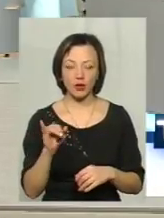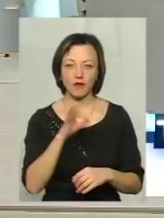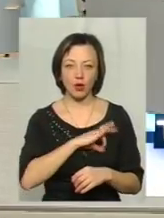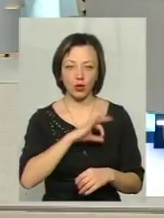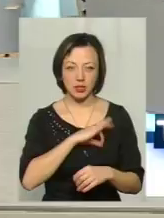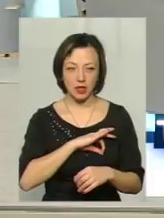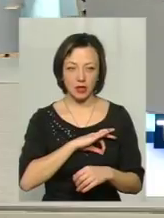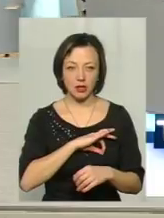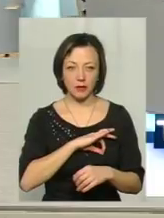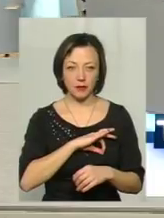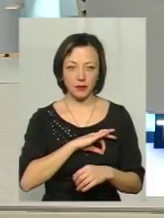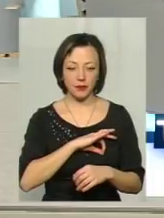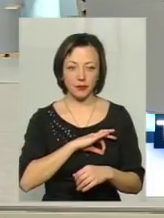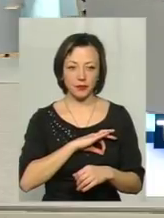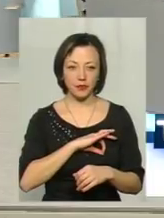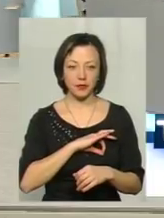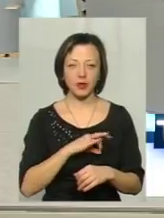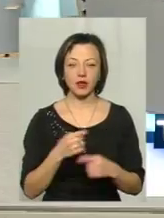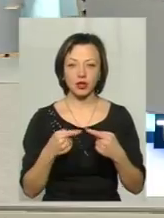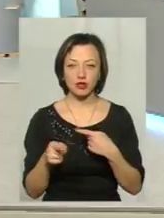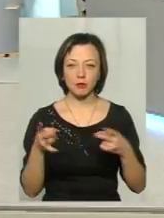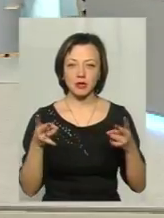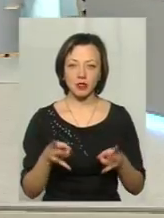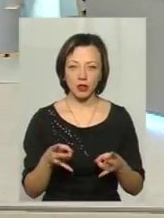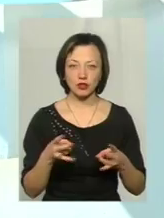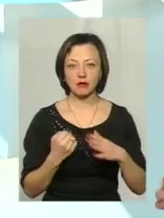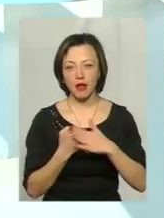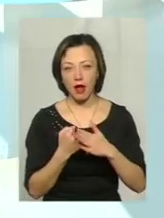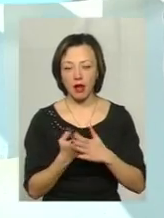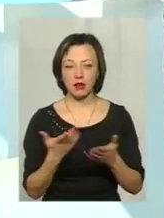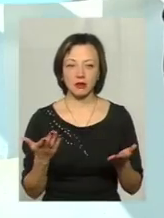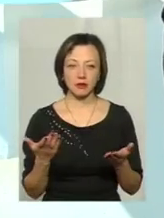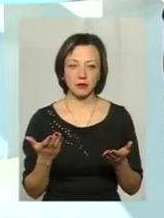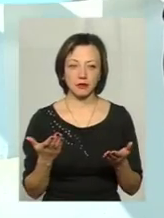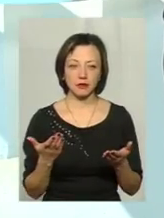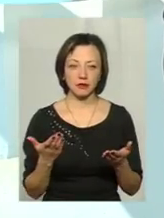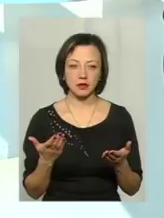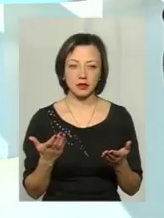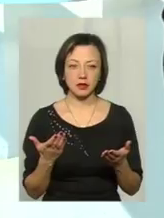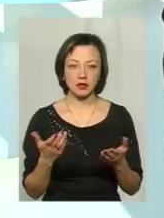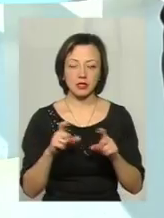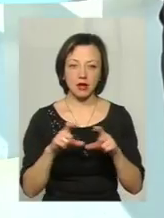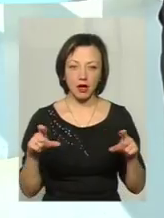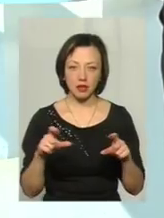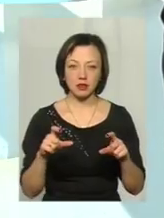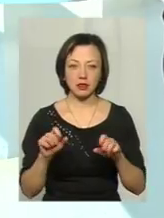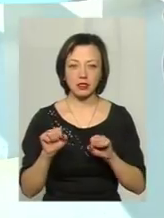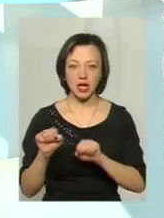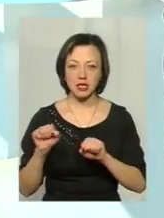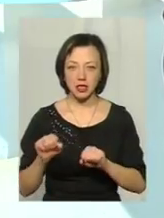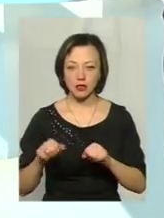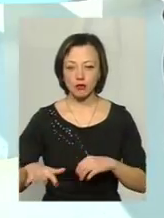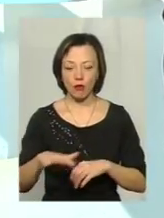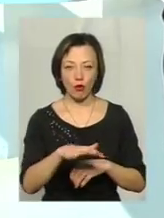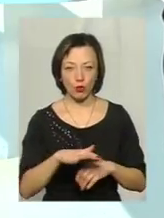використання, скажімо, за інше призначення, там, як склад, як вже сказали, там, якийсь заклад захисних споруд.